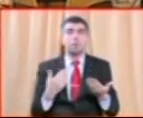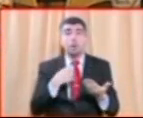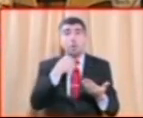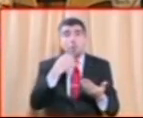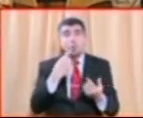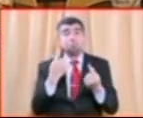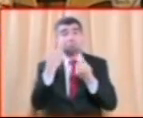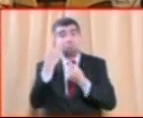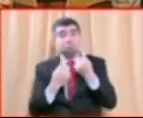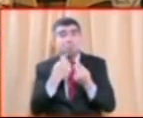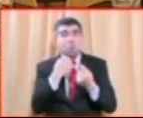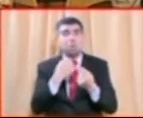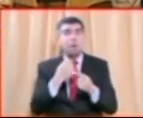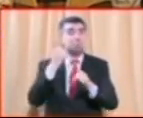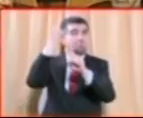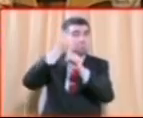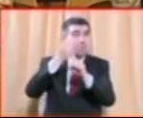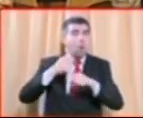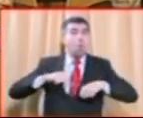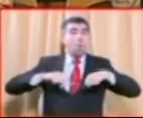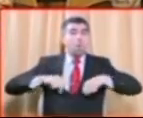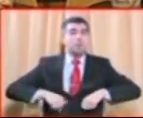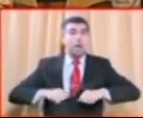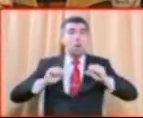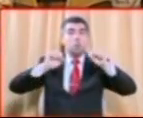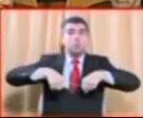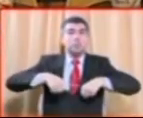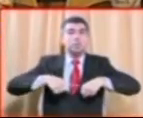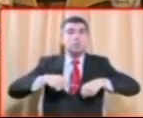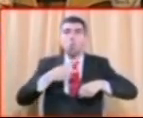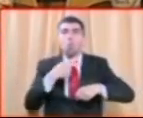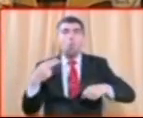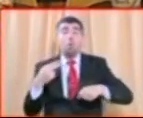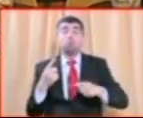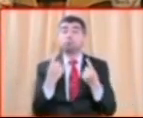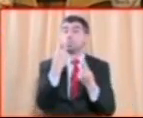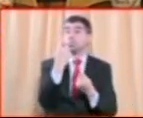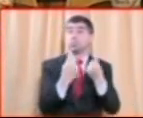قرارات ووجهتوا ودرتوا الى اخره، علاش هادشي ما كيتنفذش؟ من وراء ذلك؟